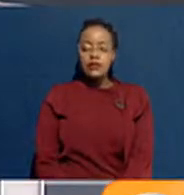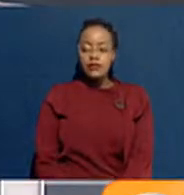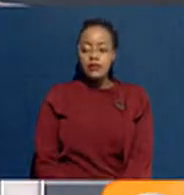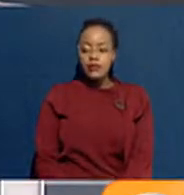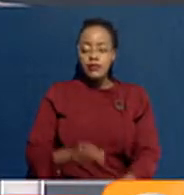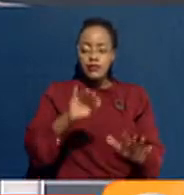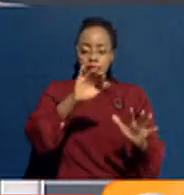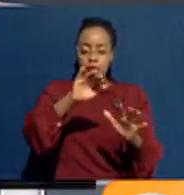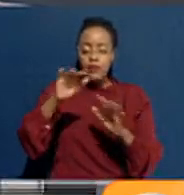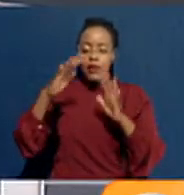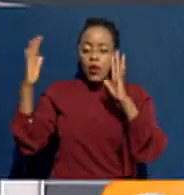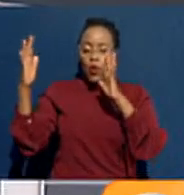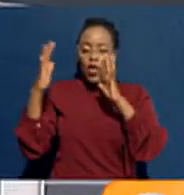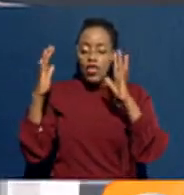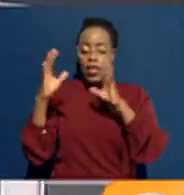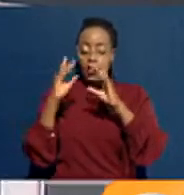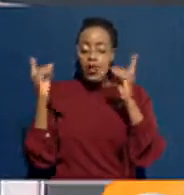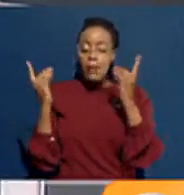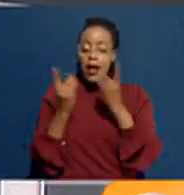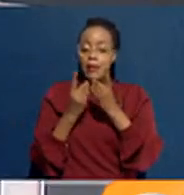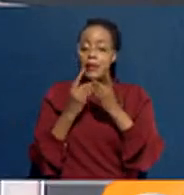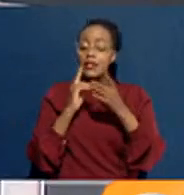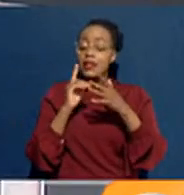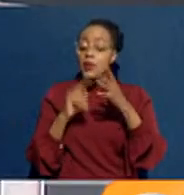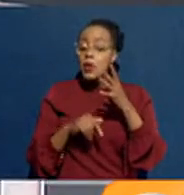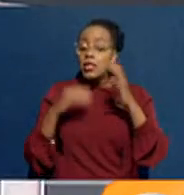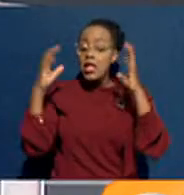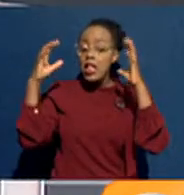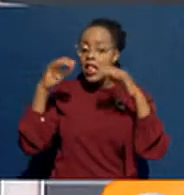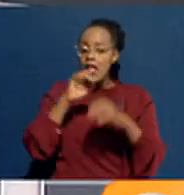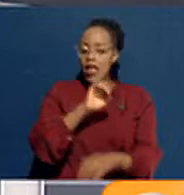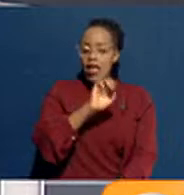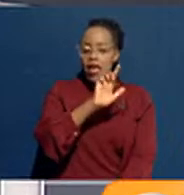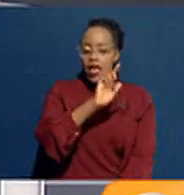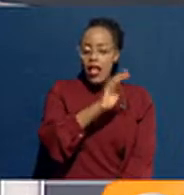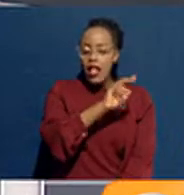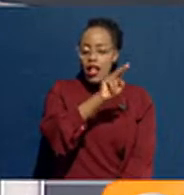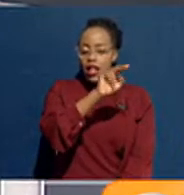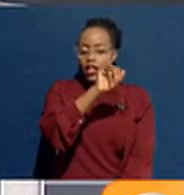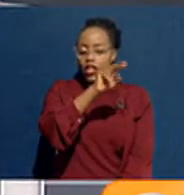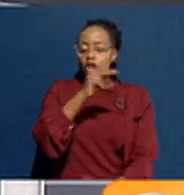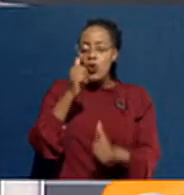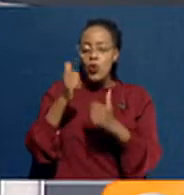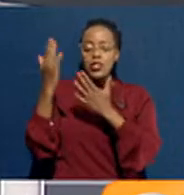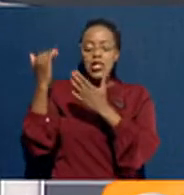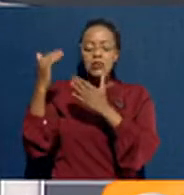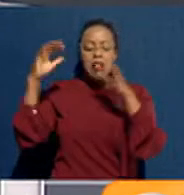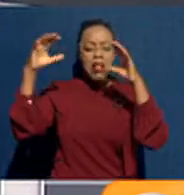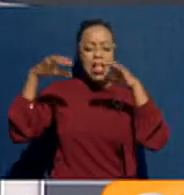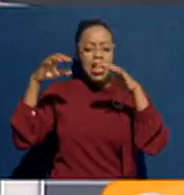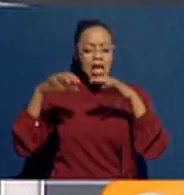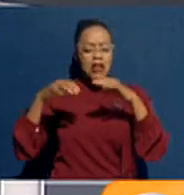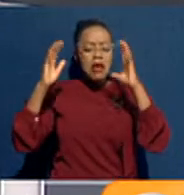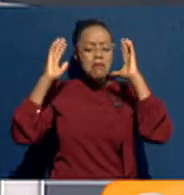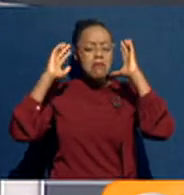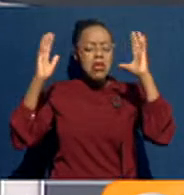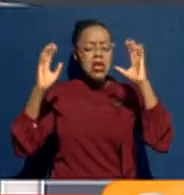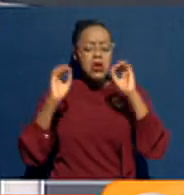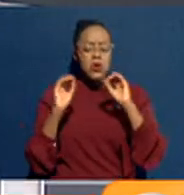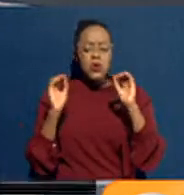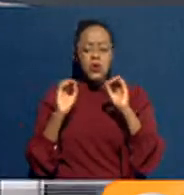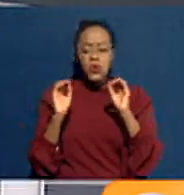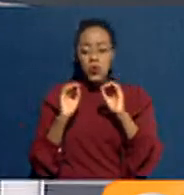Nayo idara ya utabiri wa hali ya anga sasa inasema mvua ya elnino inayotarajiwa kunya nchini haitakuwa kubwa kama ilivyotarajiwa hapo